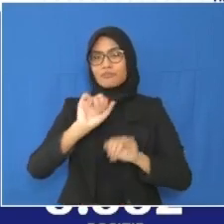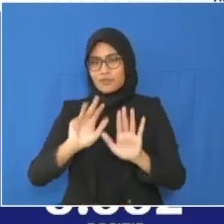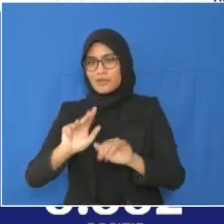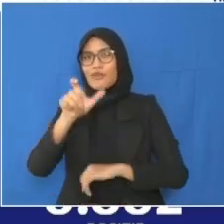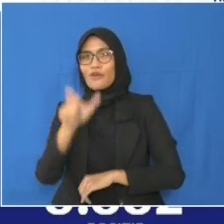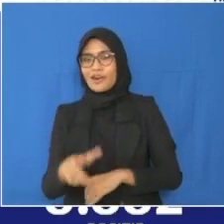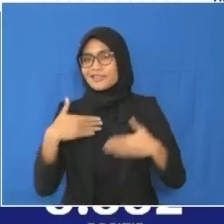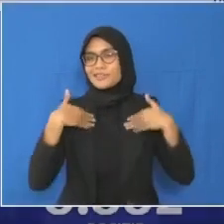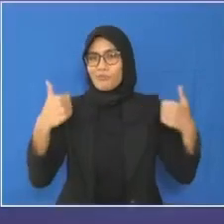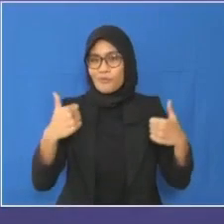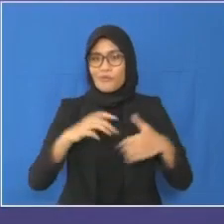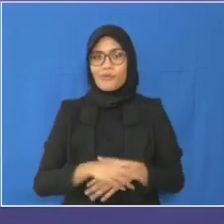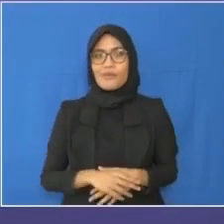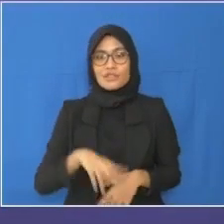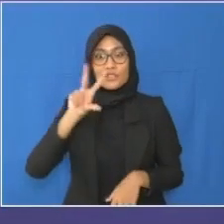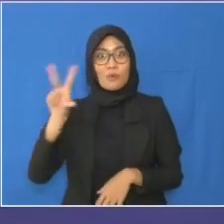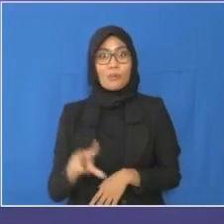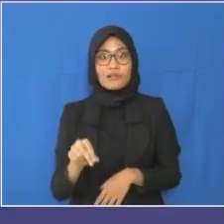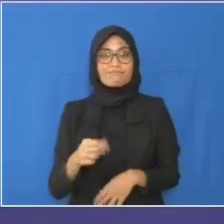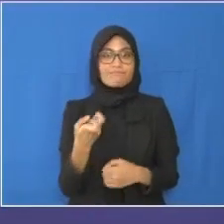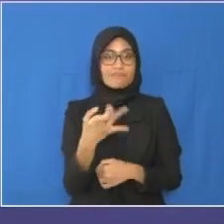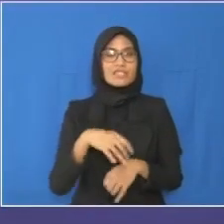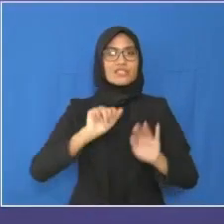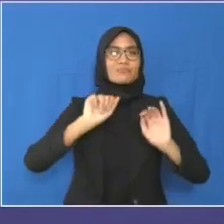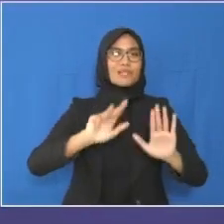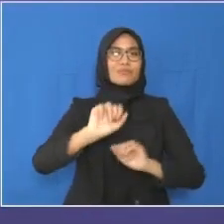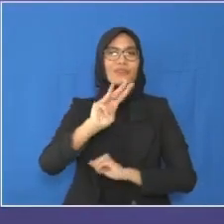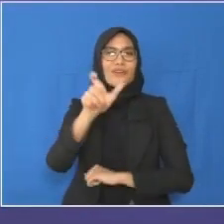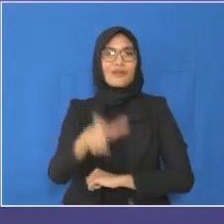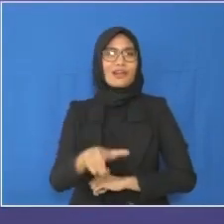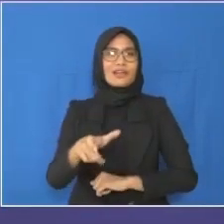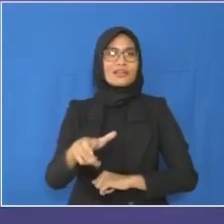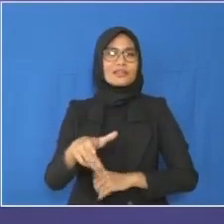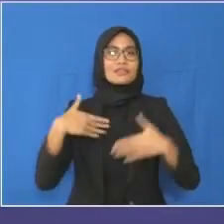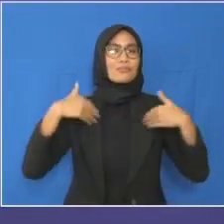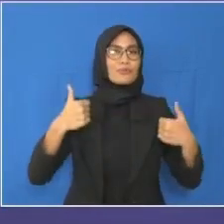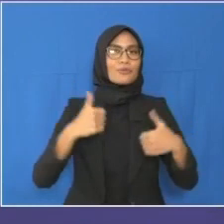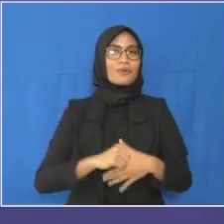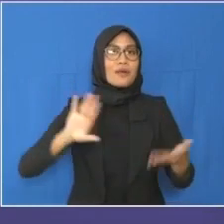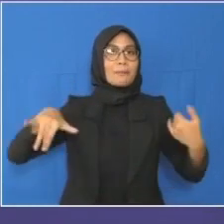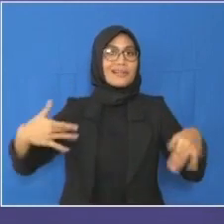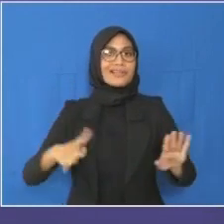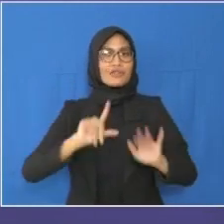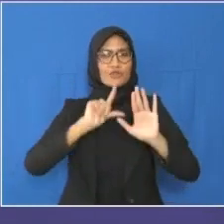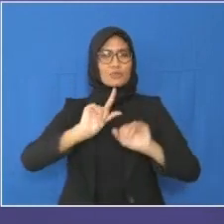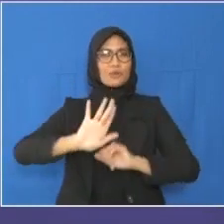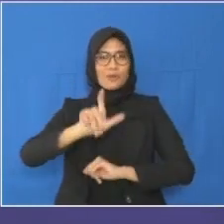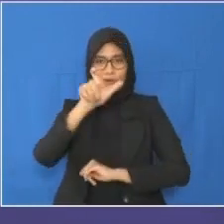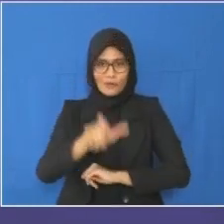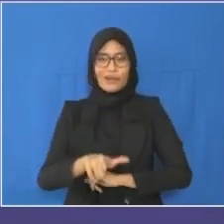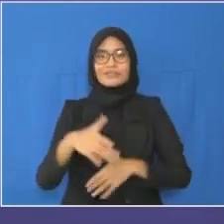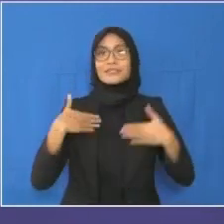99 orang Jawa Barat 93 orang Bali 75 orang